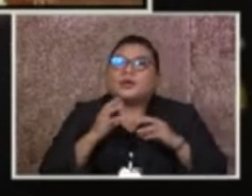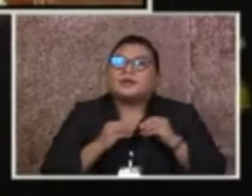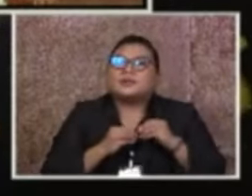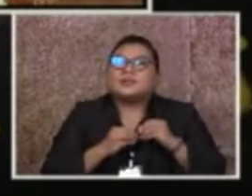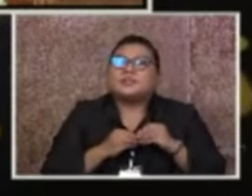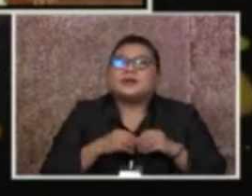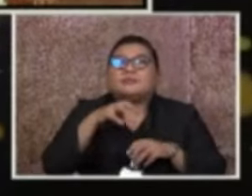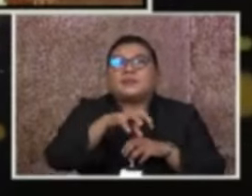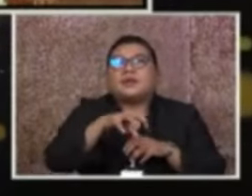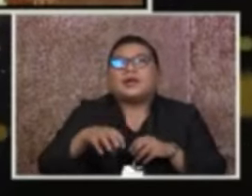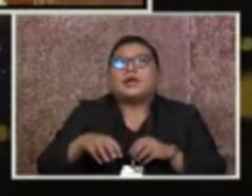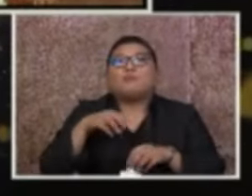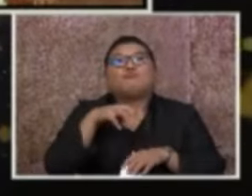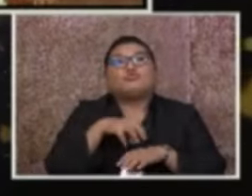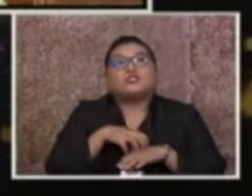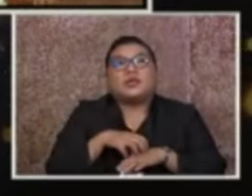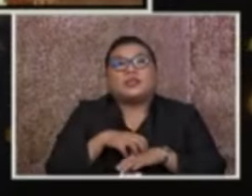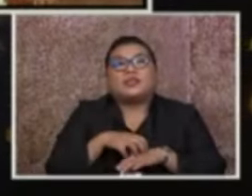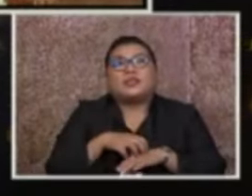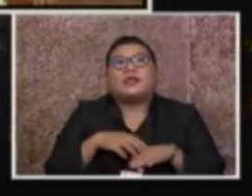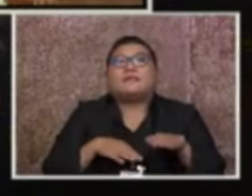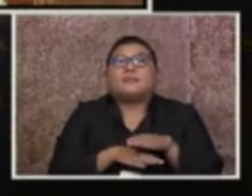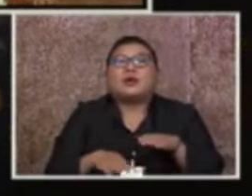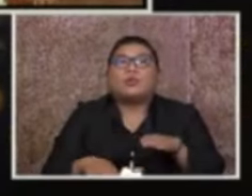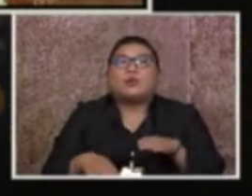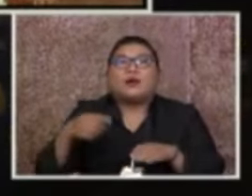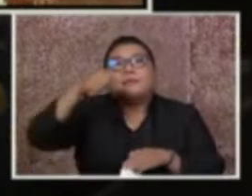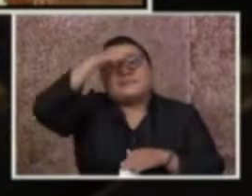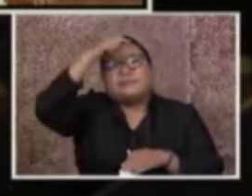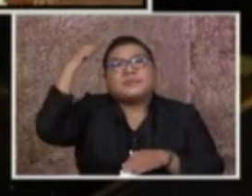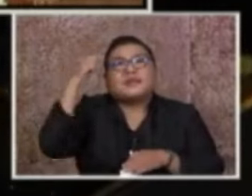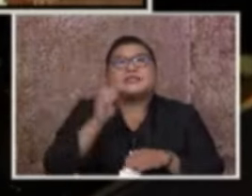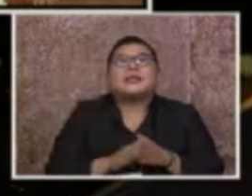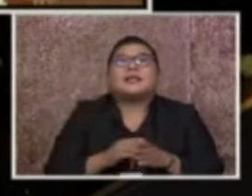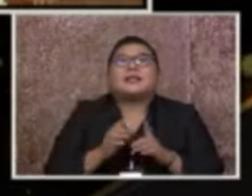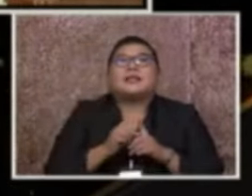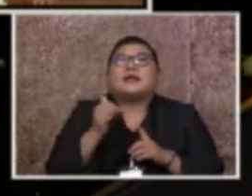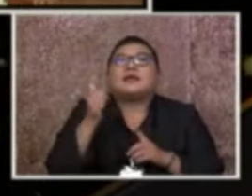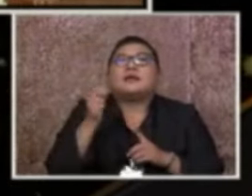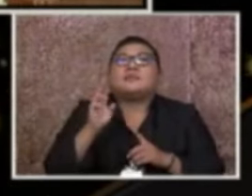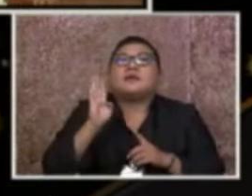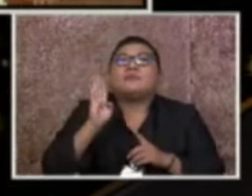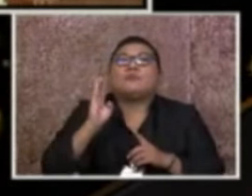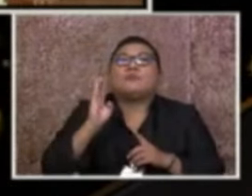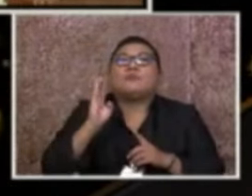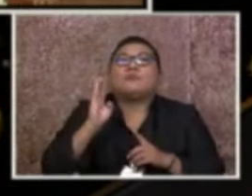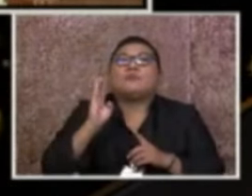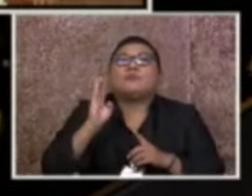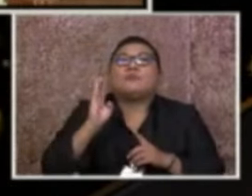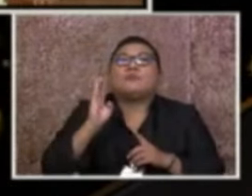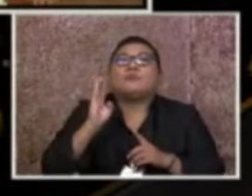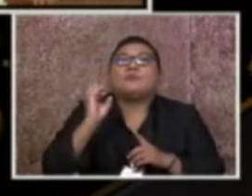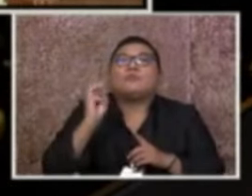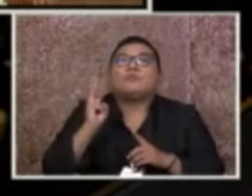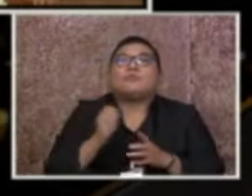pihak Pusat di bawah presidenab Ano untuk mencantumkan persoalan jalan rusat di Kabupaten karangase menjadi